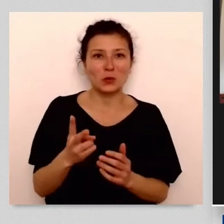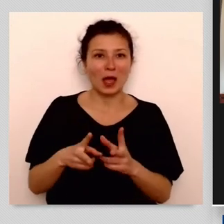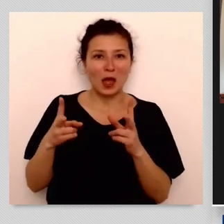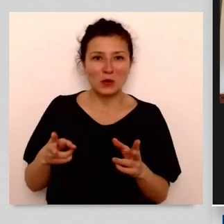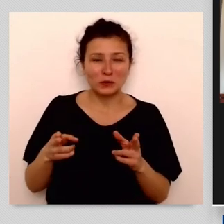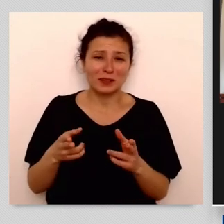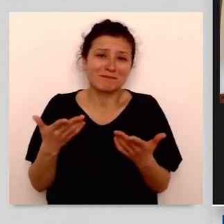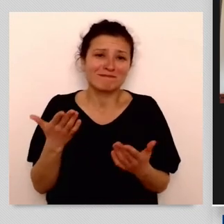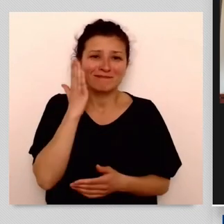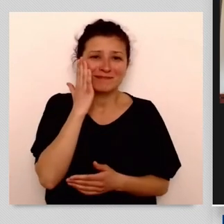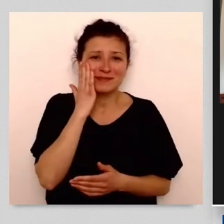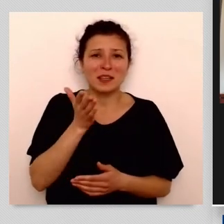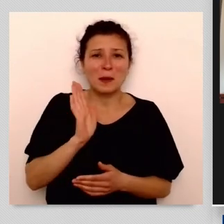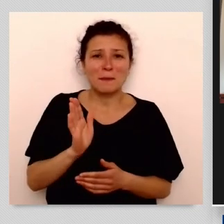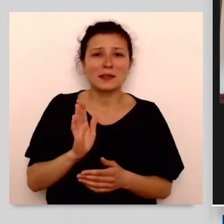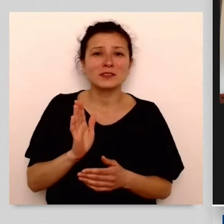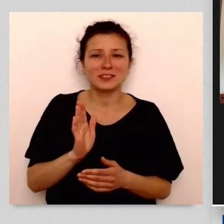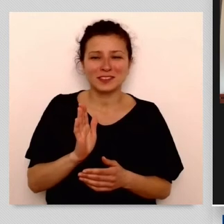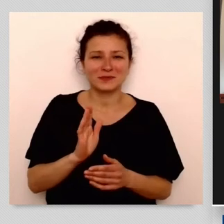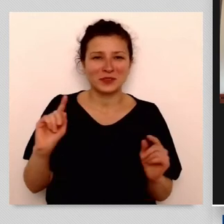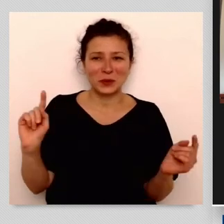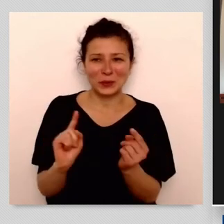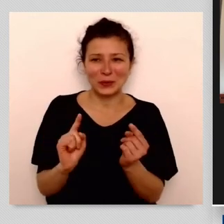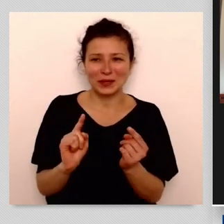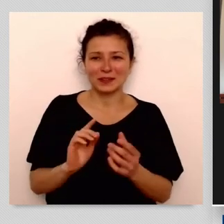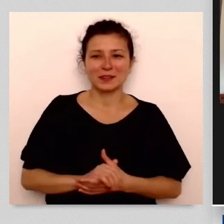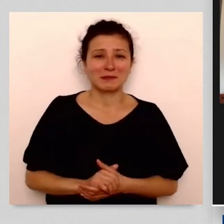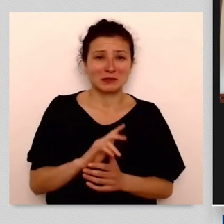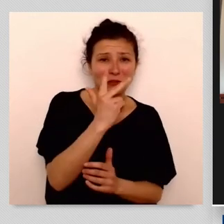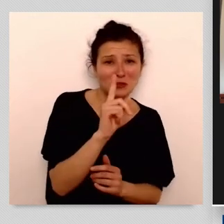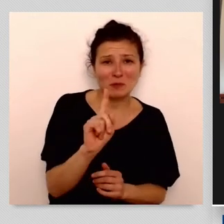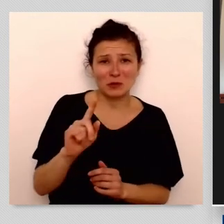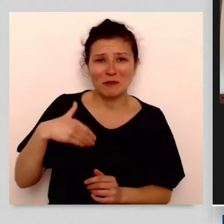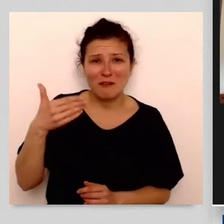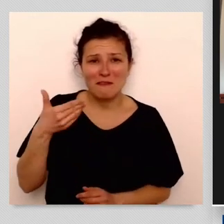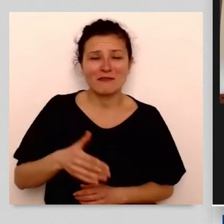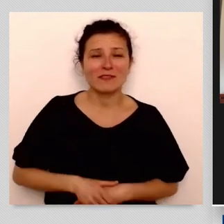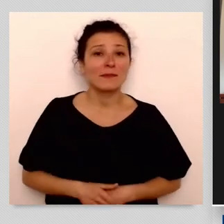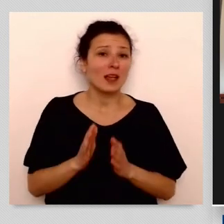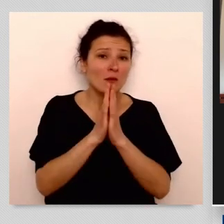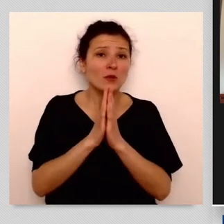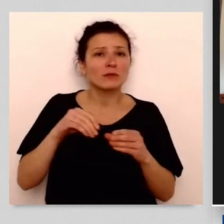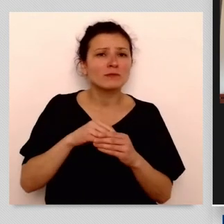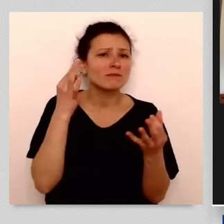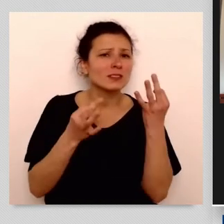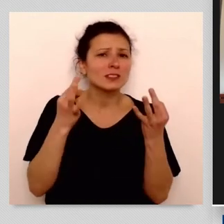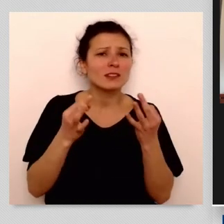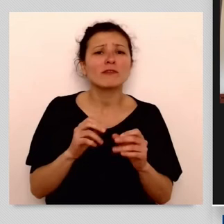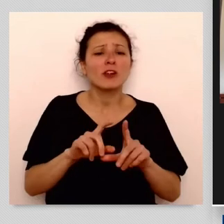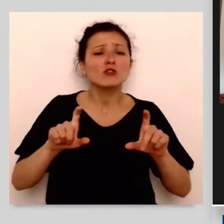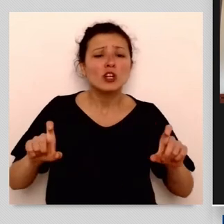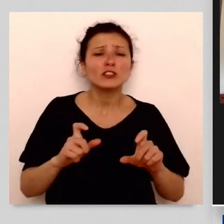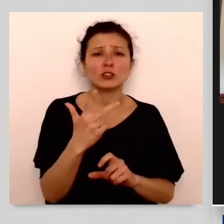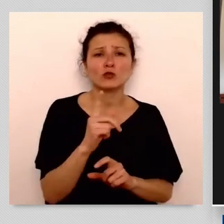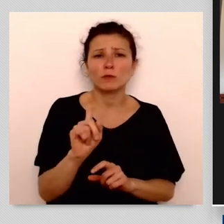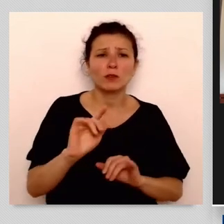będzie bardzo polega na bardzo krótkich już wypowiedziach 3-minutowych, z prośbą o zastanowienie się, jak w tych 3 minutach